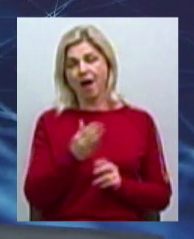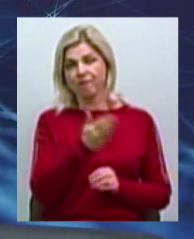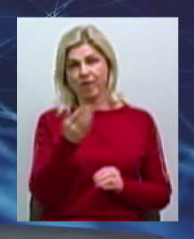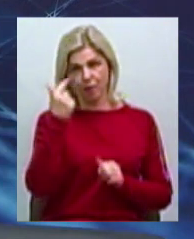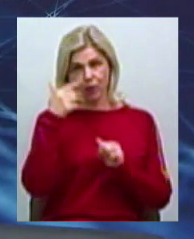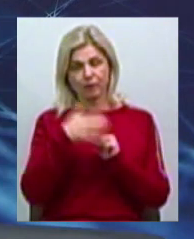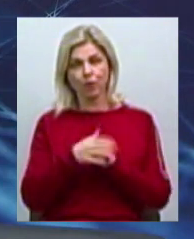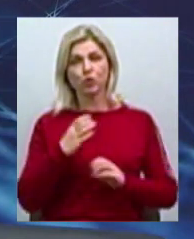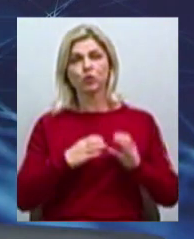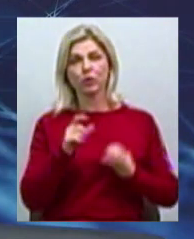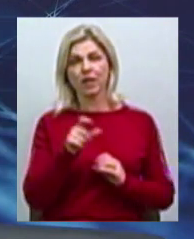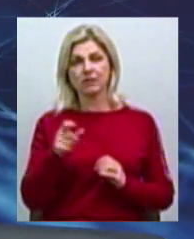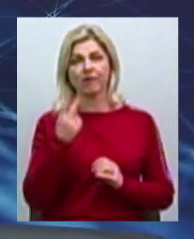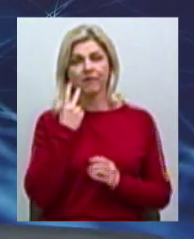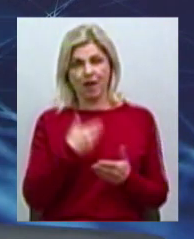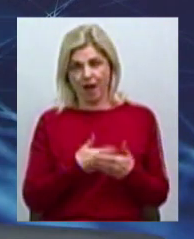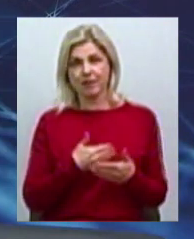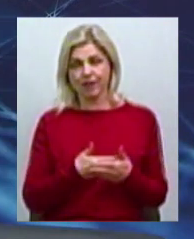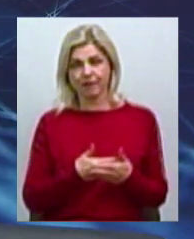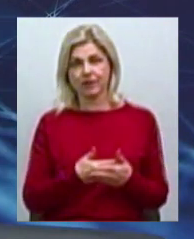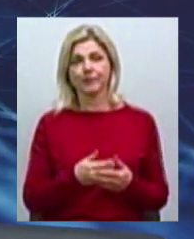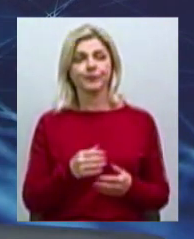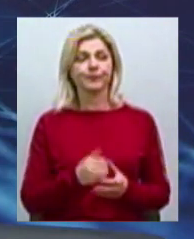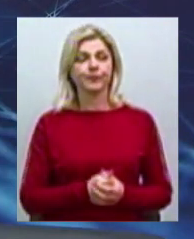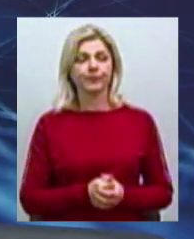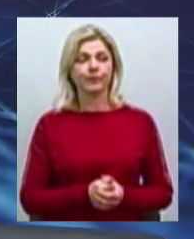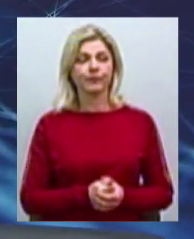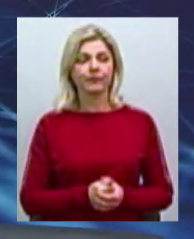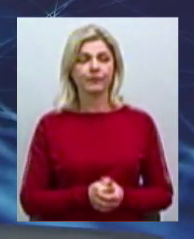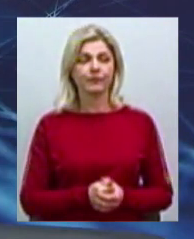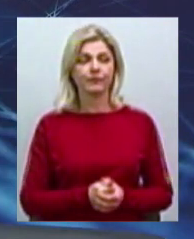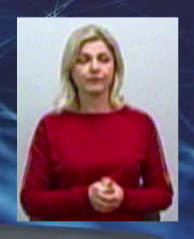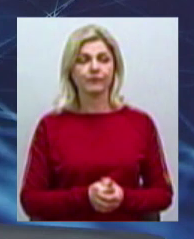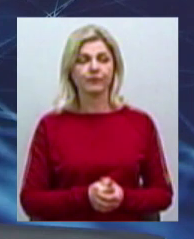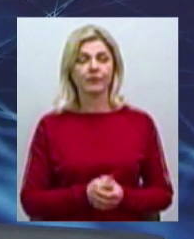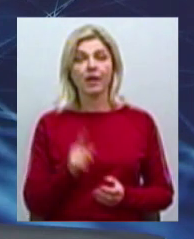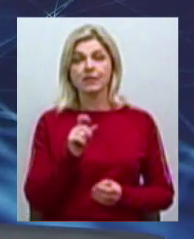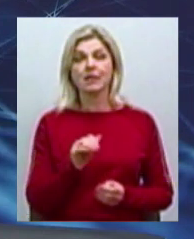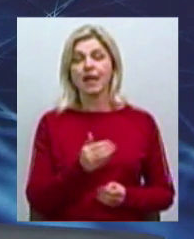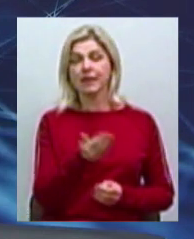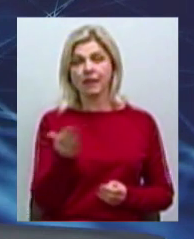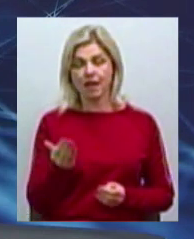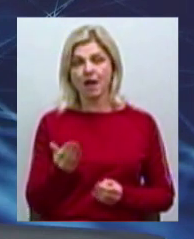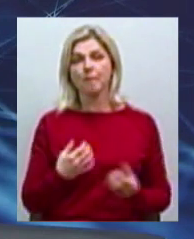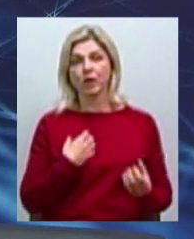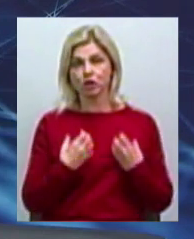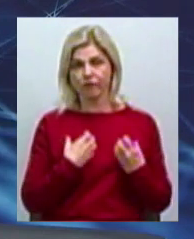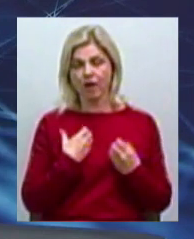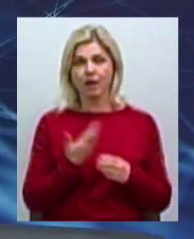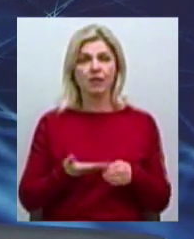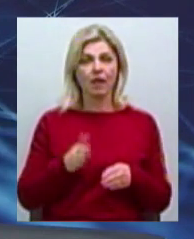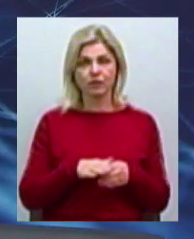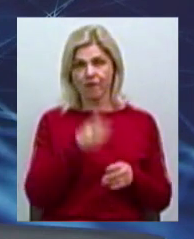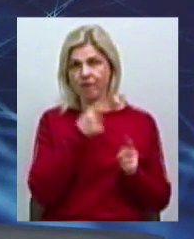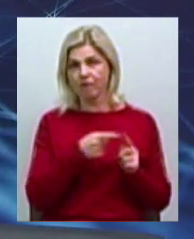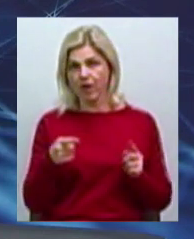студентство, воно таке активне все ж таки залишилося. І за них вже переживала, але в найважчу фазу, в